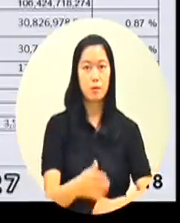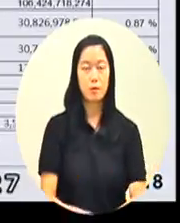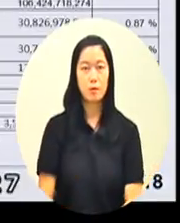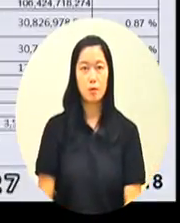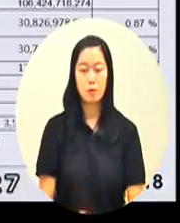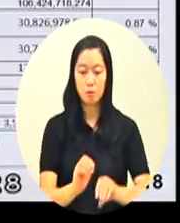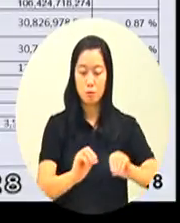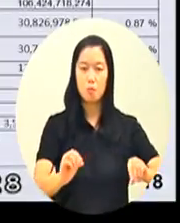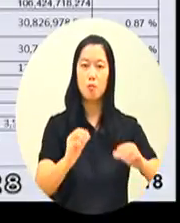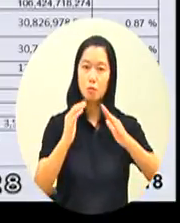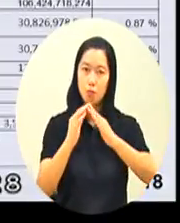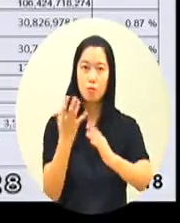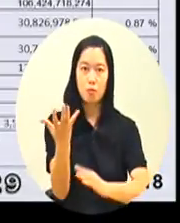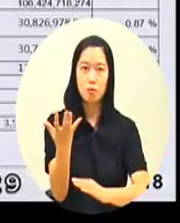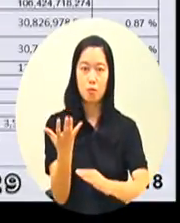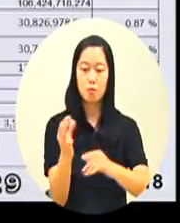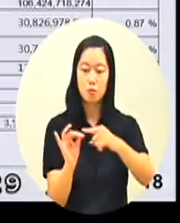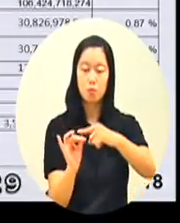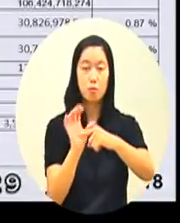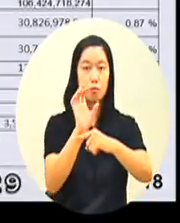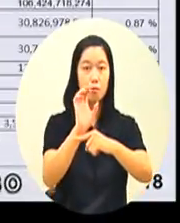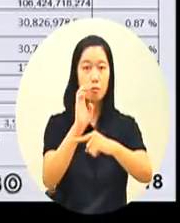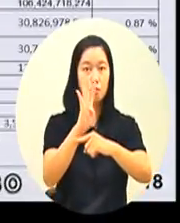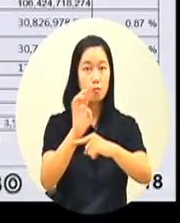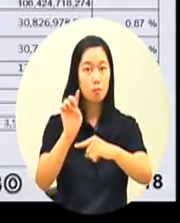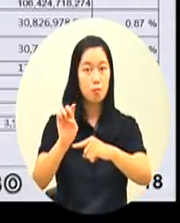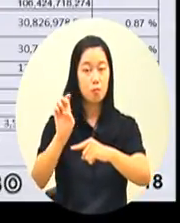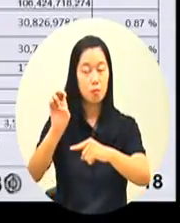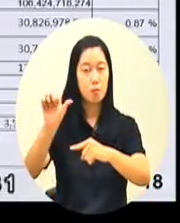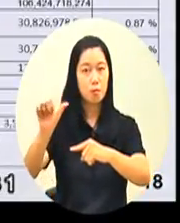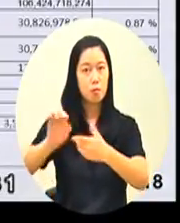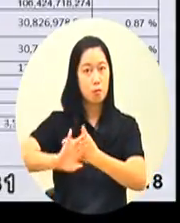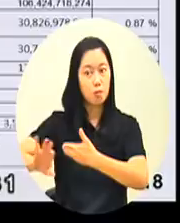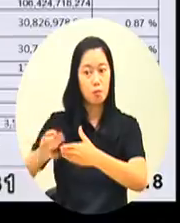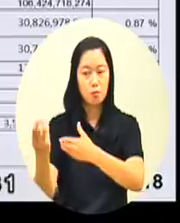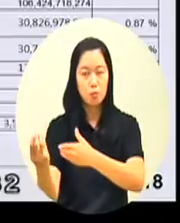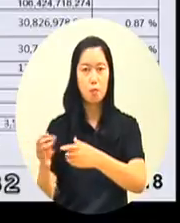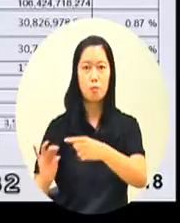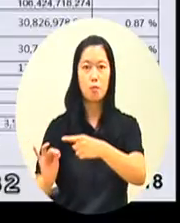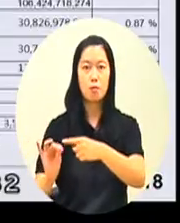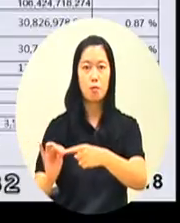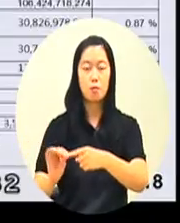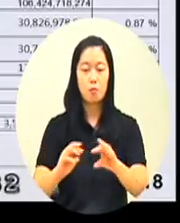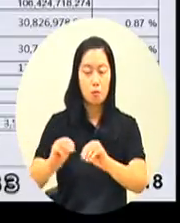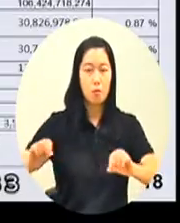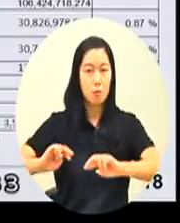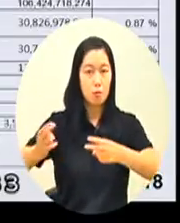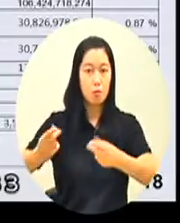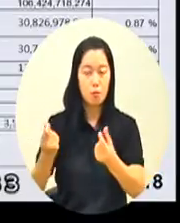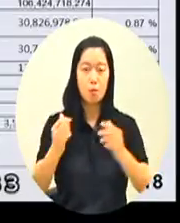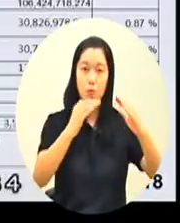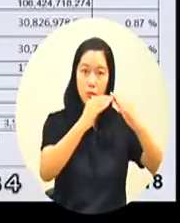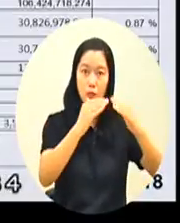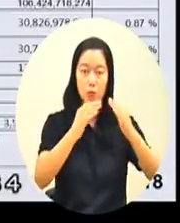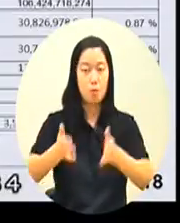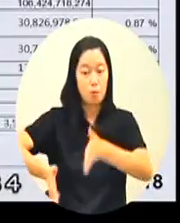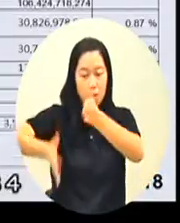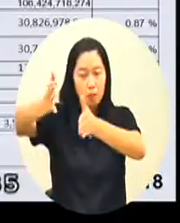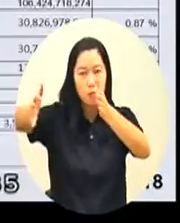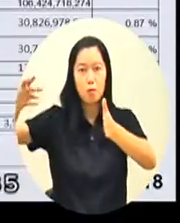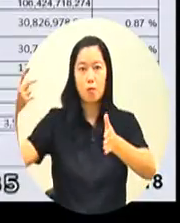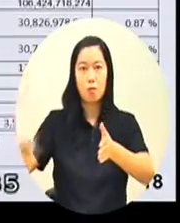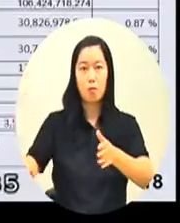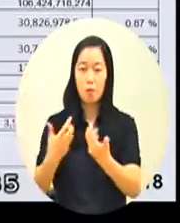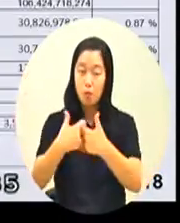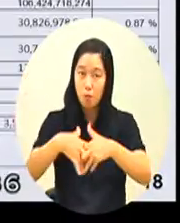土地是占了94.25%，其他是属于土地改良物，就是房屋建筑，还有一些机